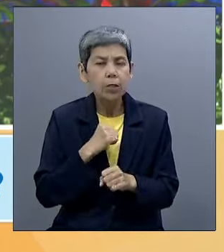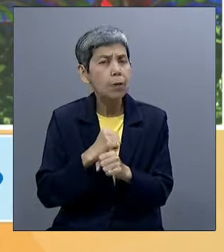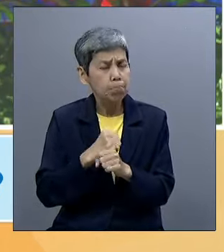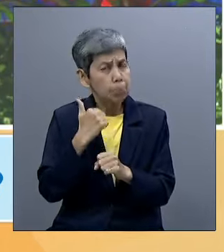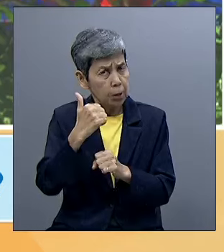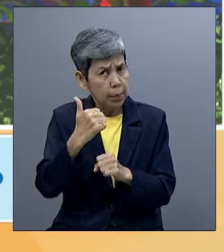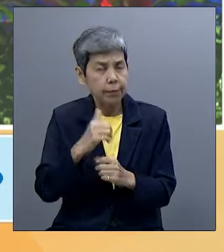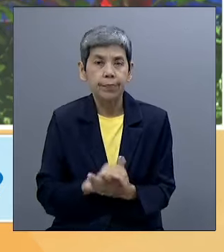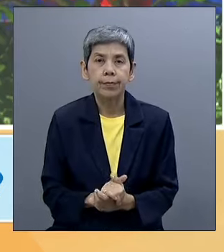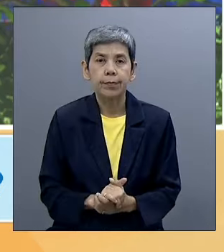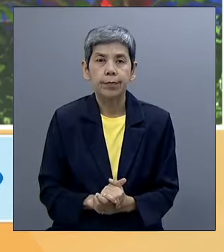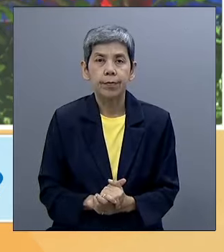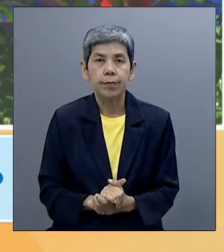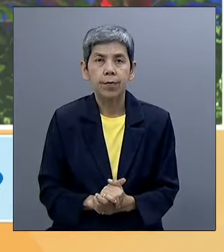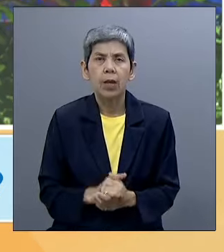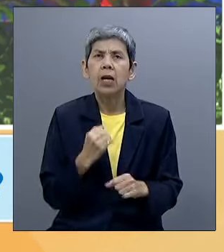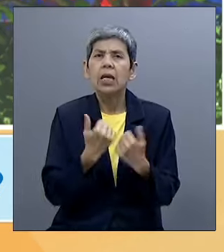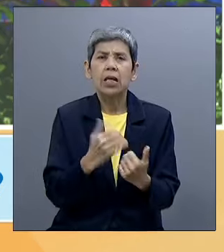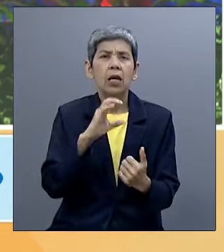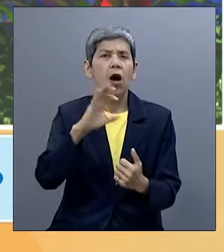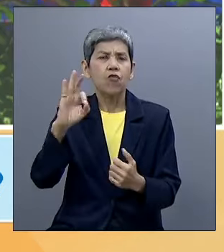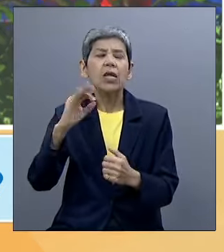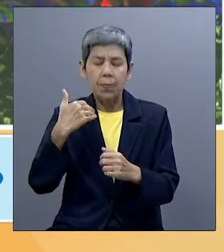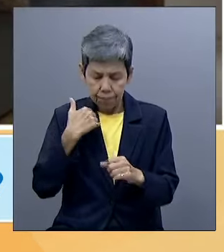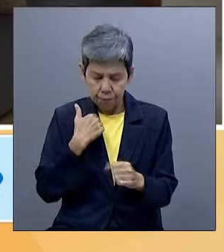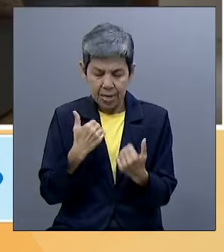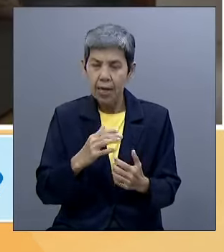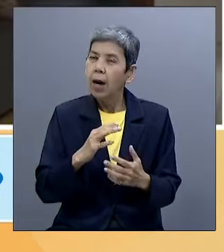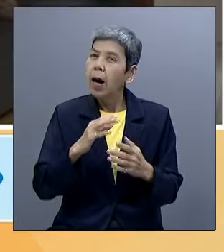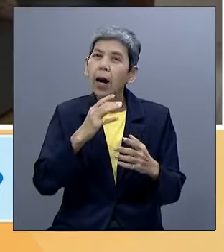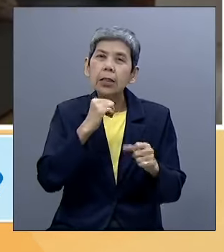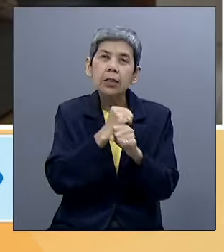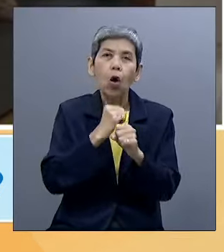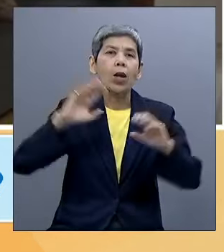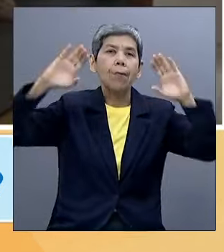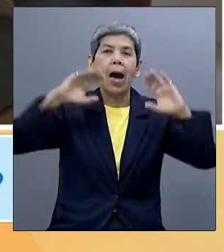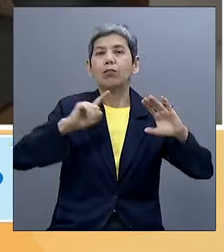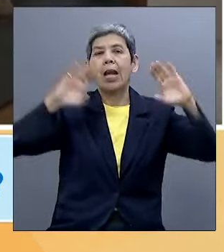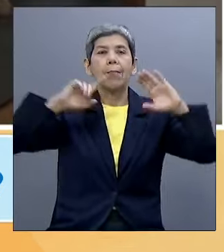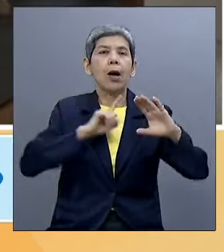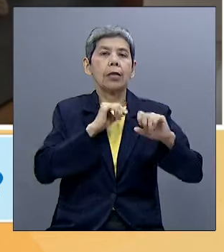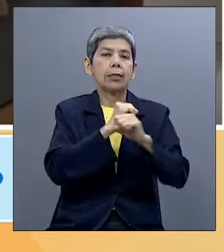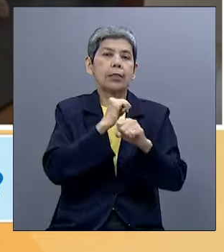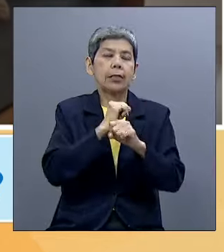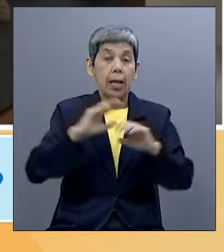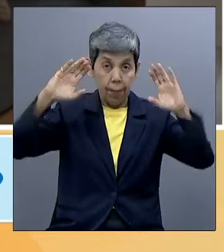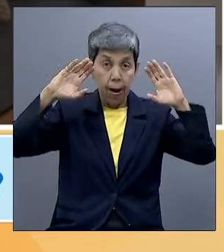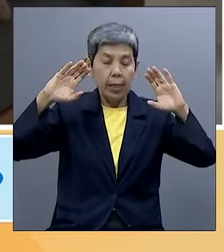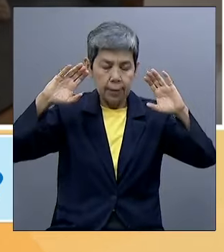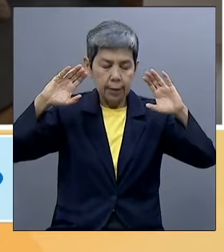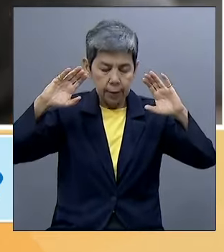ไรเชิญครับ คือจริงๆเรื่องของ Go Cloud First เนี่ยแน่นอนเนื่องจากว่ามันเป็นนโยบายของทางภาครัฐนั่นหมายความว่าหน่วยงานภาครัฐต่